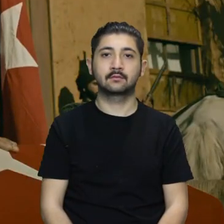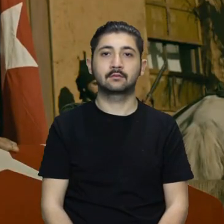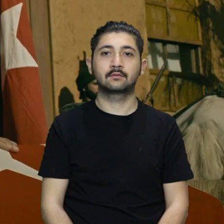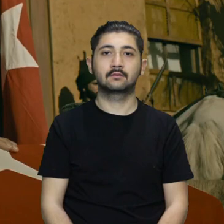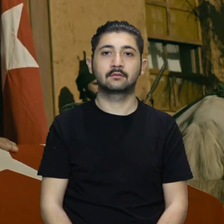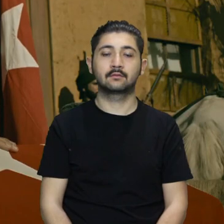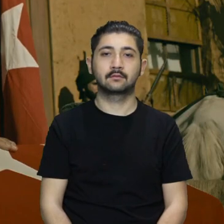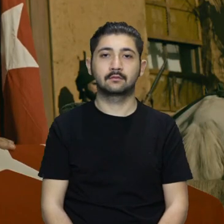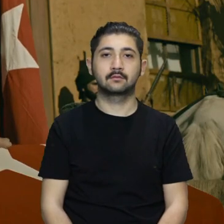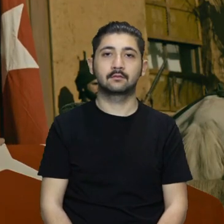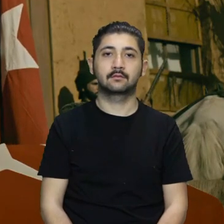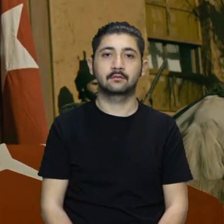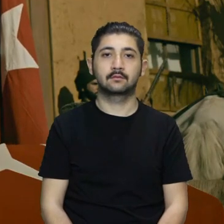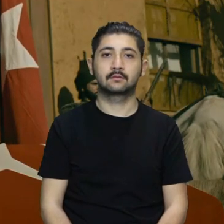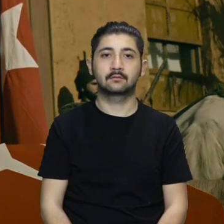Ellerini duaya açtı.